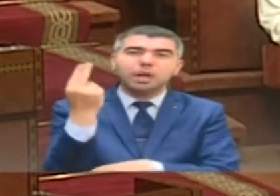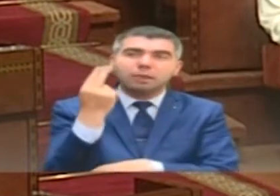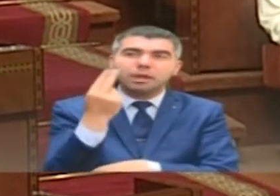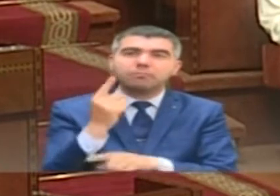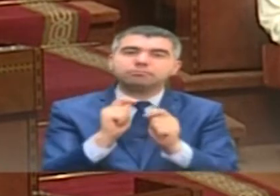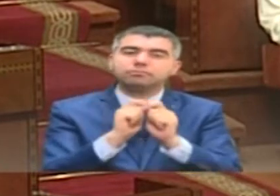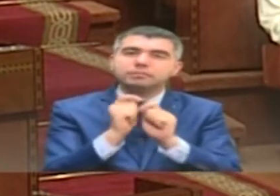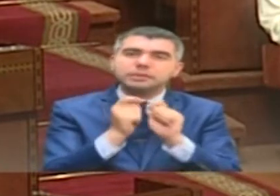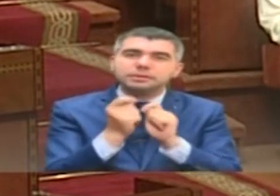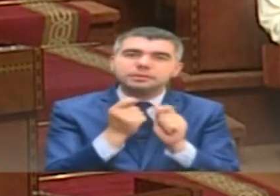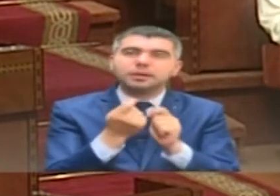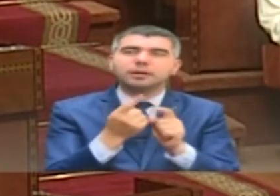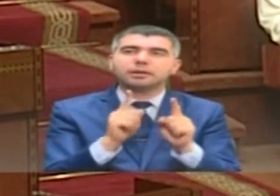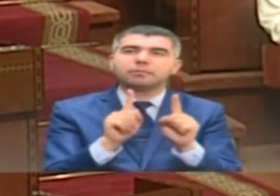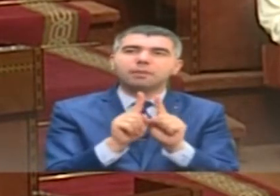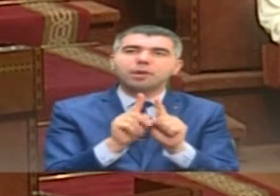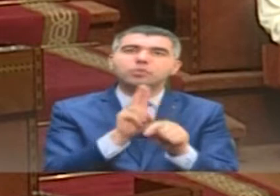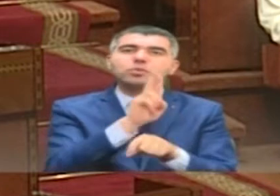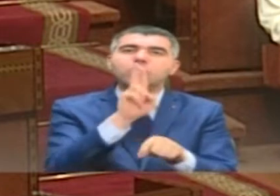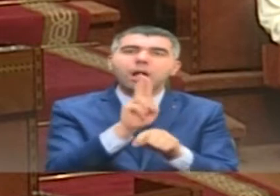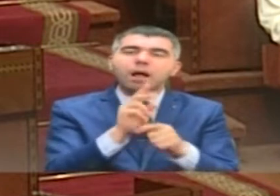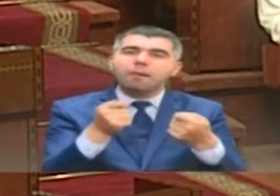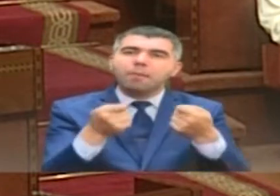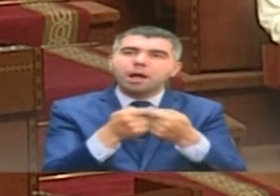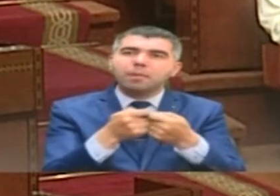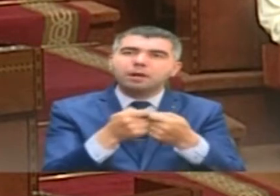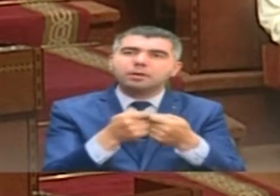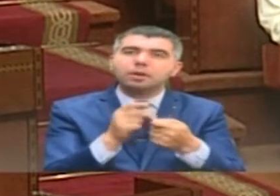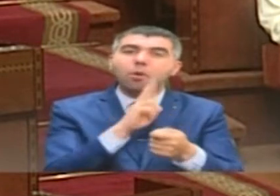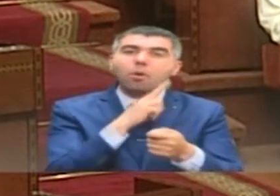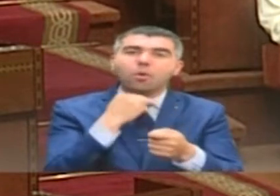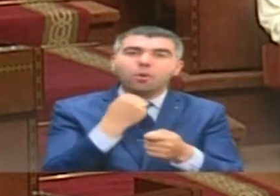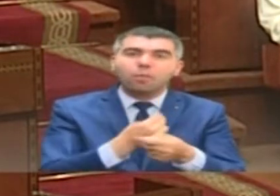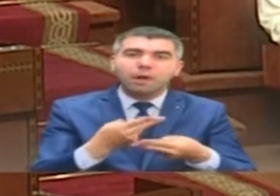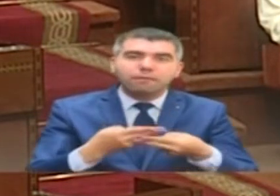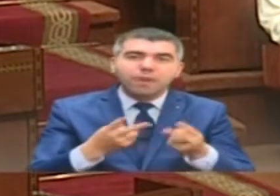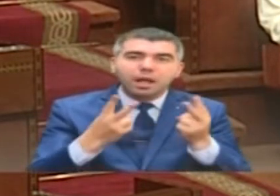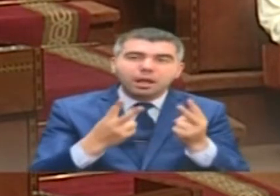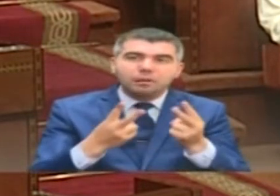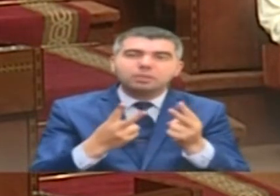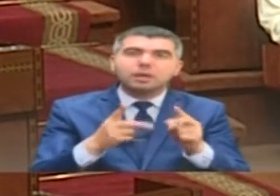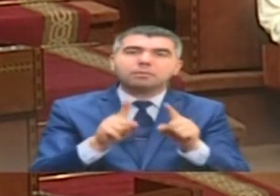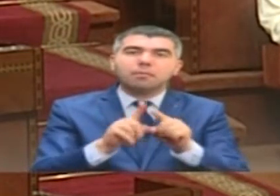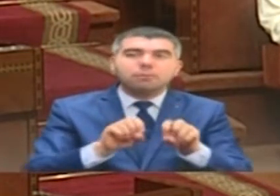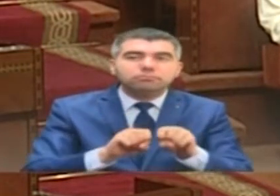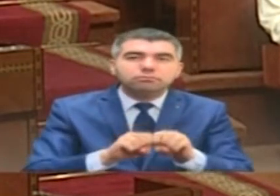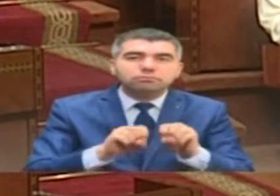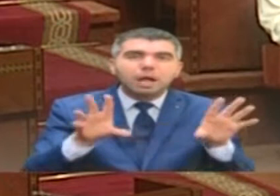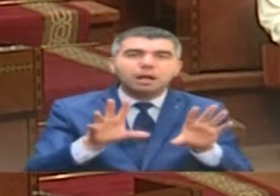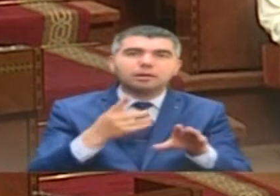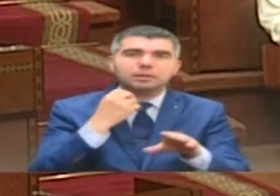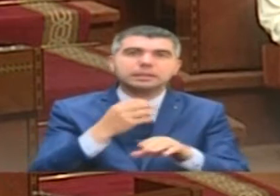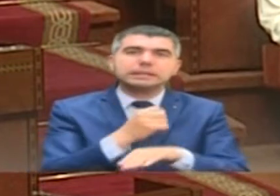البرلمان، ونطرح معك نفس السؤال. الدوله طلقت واحد البرنامج طموح جدا للتغطيه الصحيه ديال